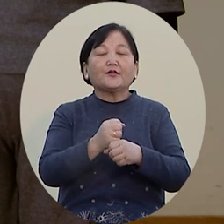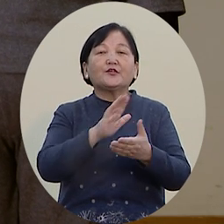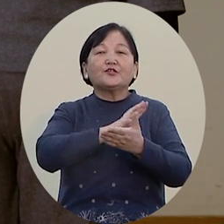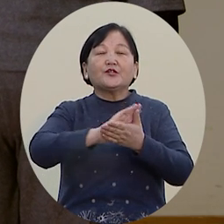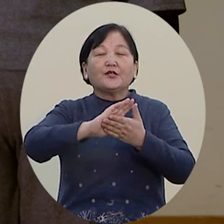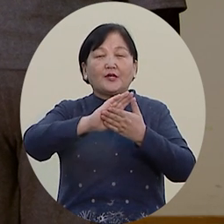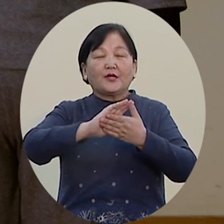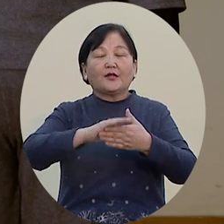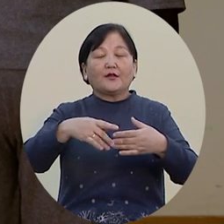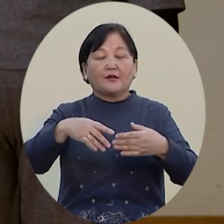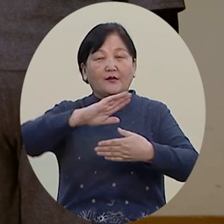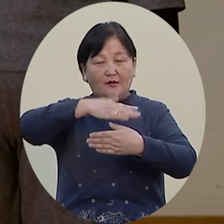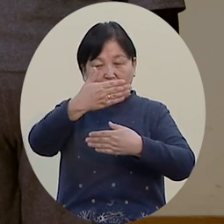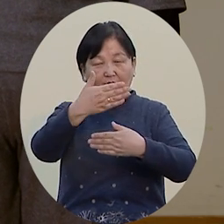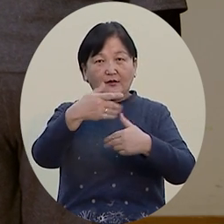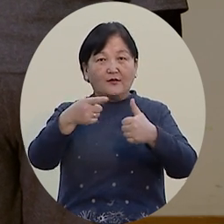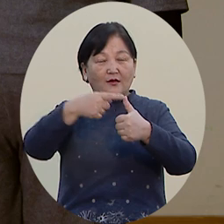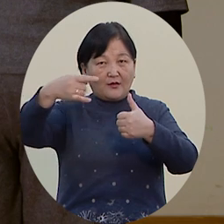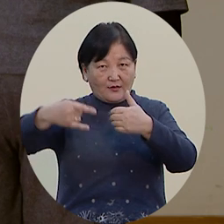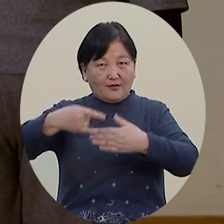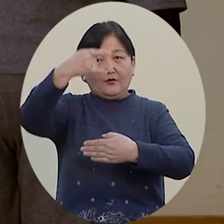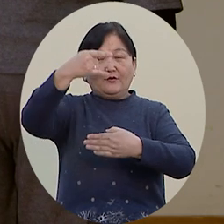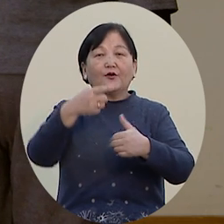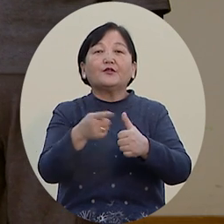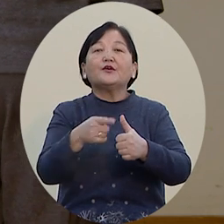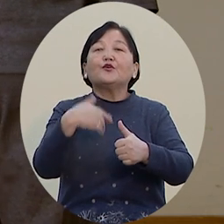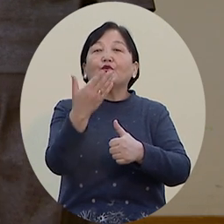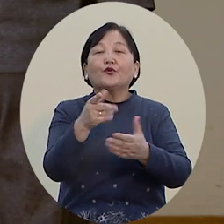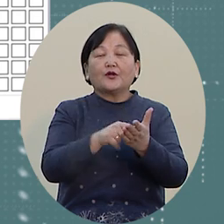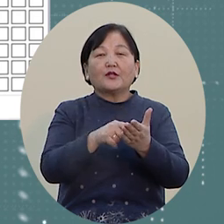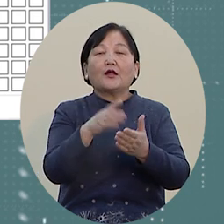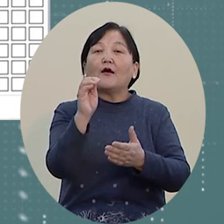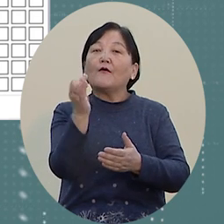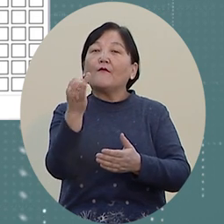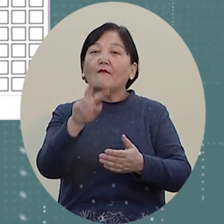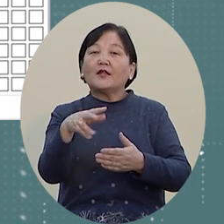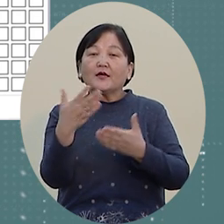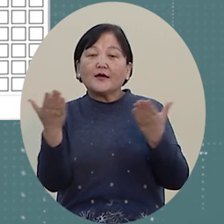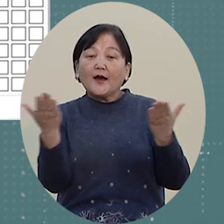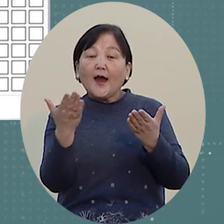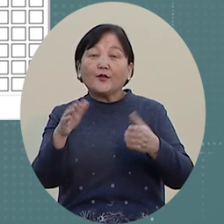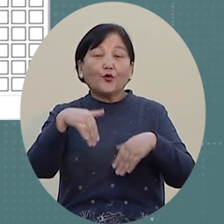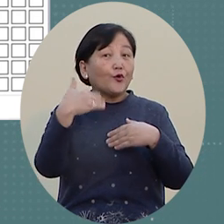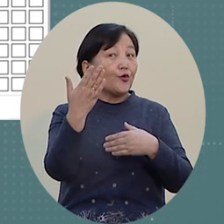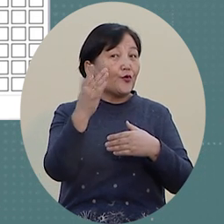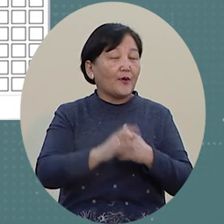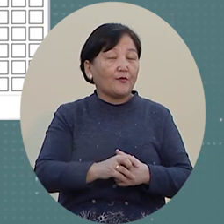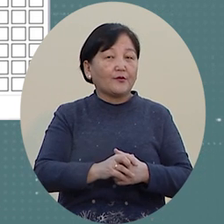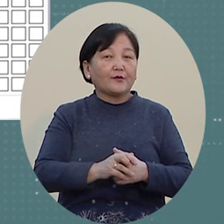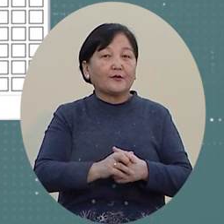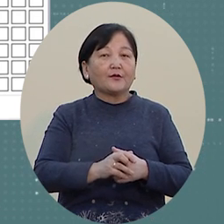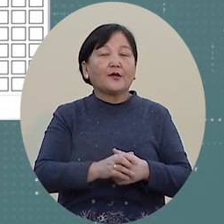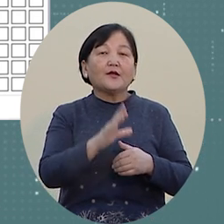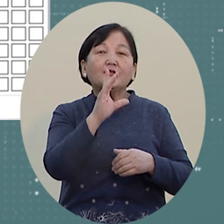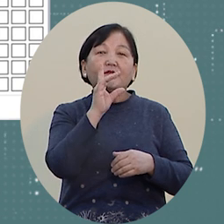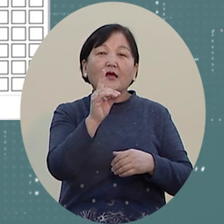За нэрээ бүгдээрээ усаа хайрлаа гэсэн нэр өгье. За нэрээ бүгдээрээ файлаа болохоор хаана байрлуулах вэ гэвэл